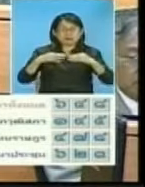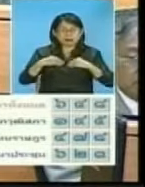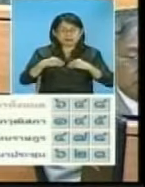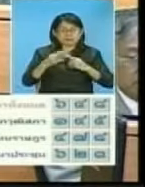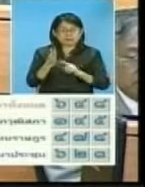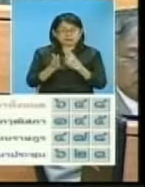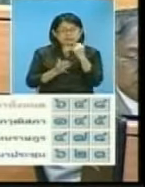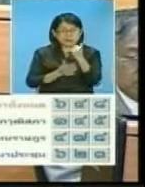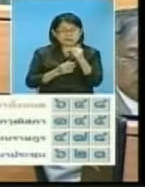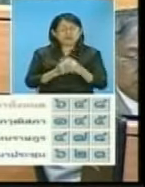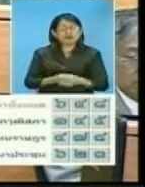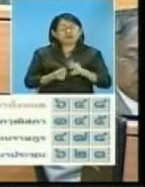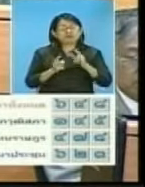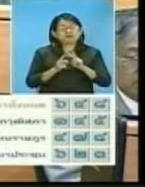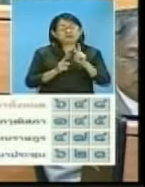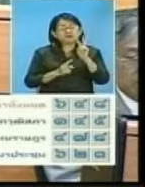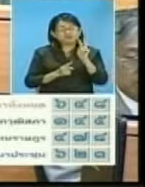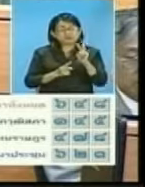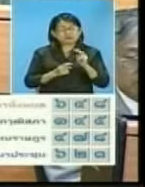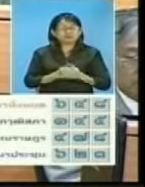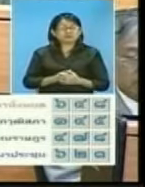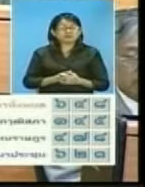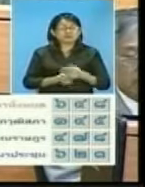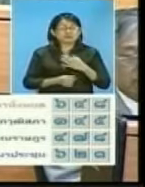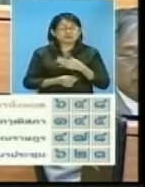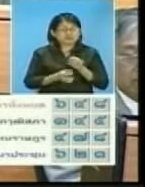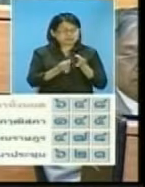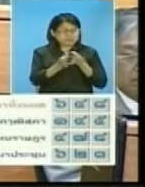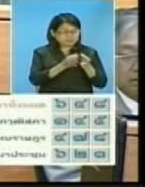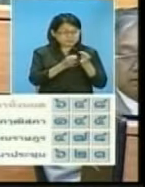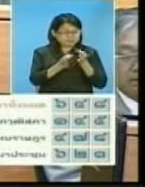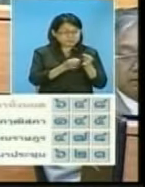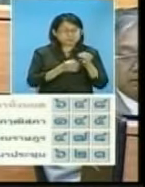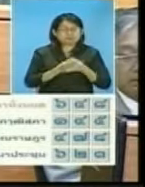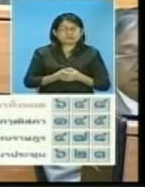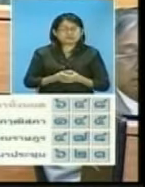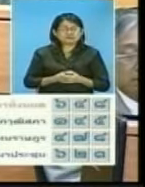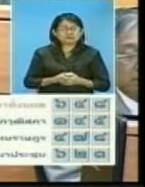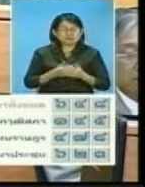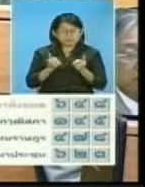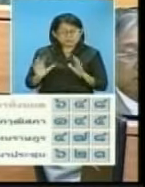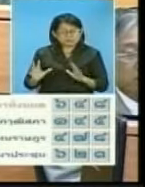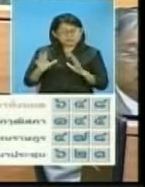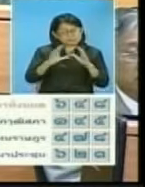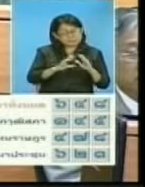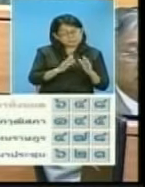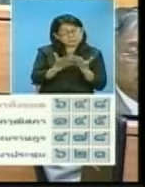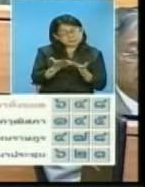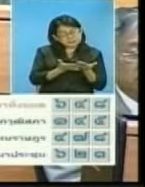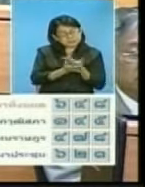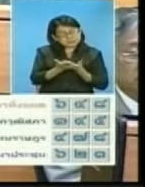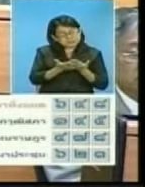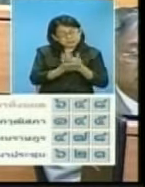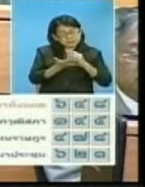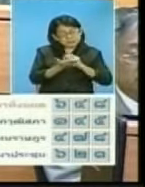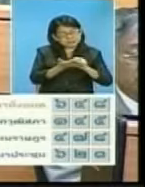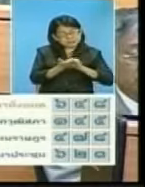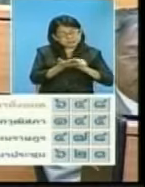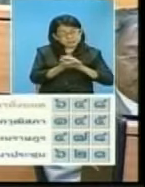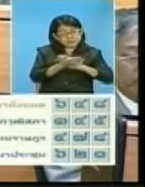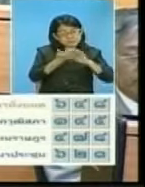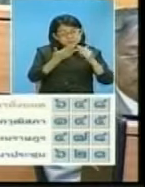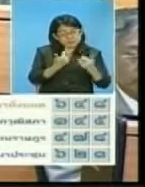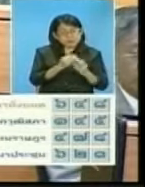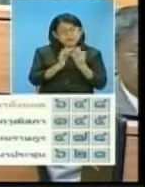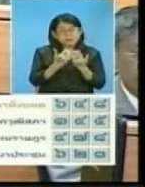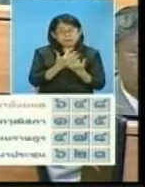อันที่สองฮะจุดที่สองที่ผมกราบเรียนท่านประธานว่าเมื่อเขาไปร่างแล้วเนี่ยจะเกิดการยอมรับจาก